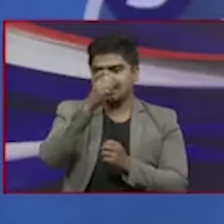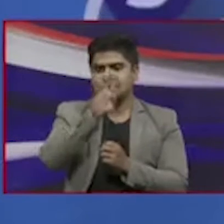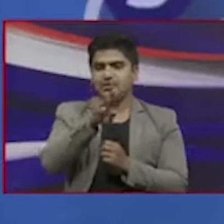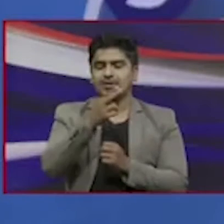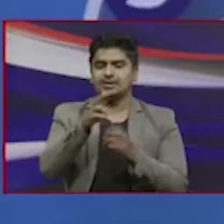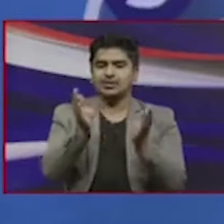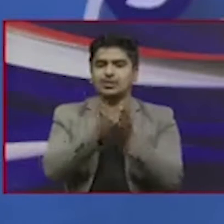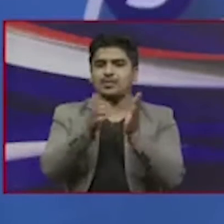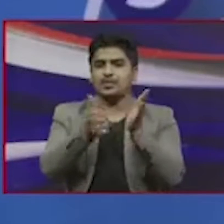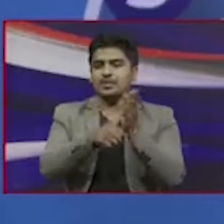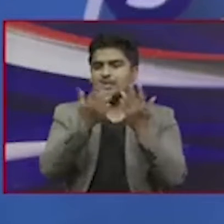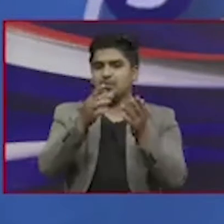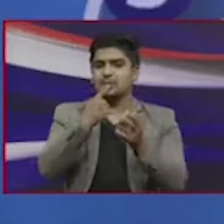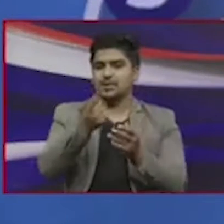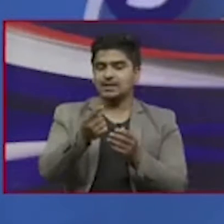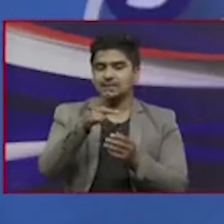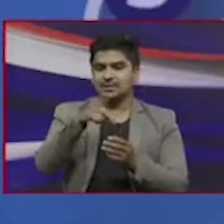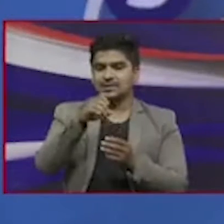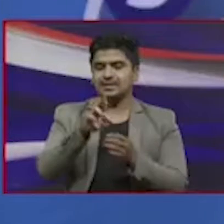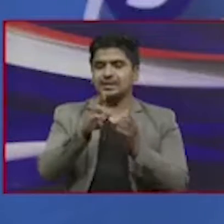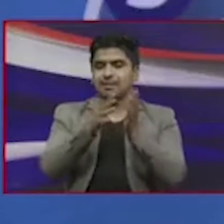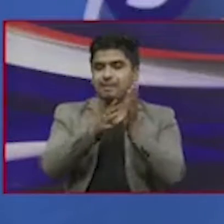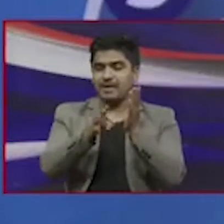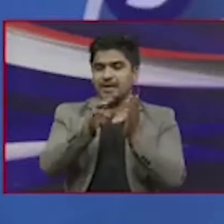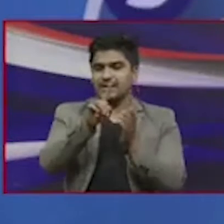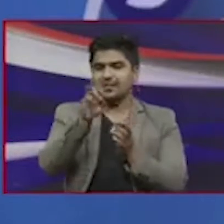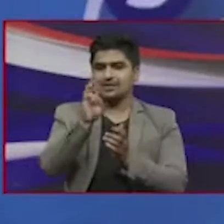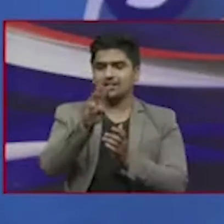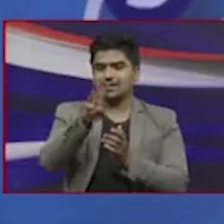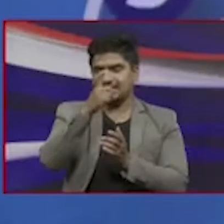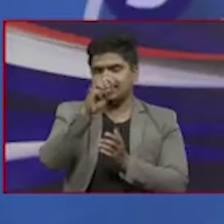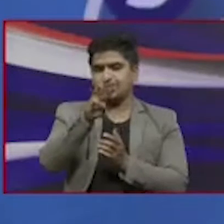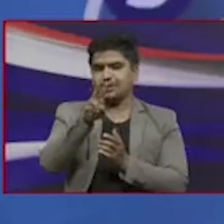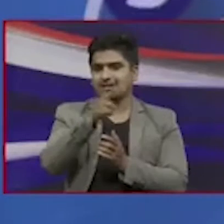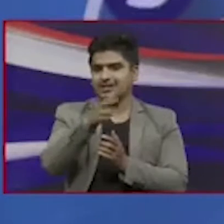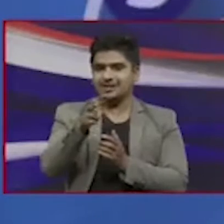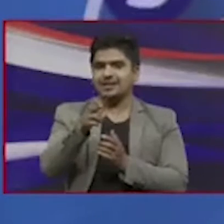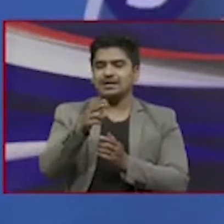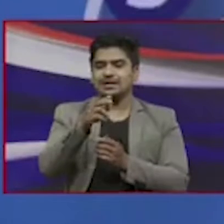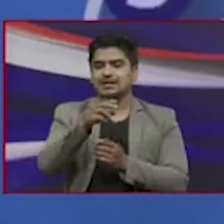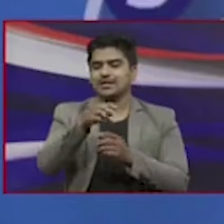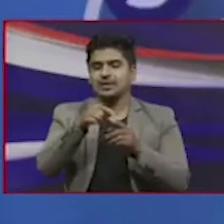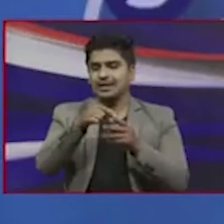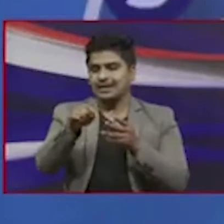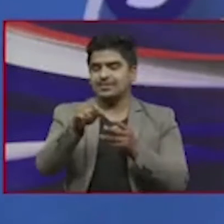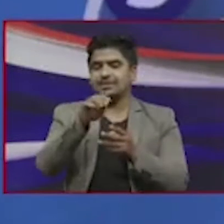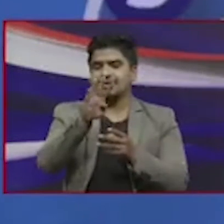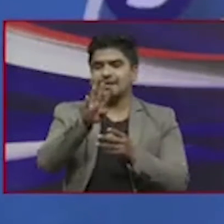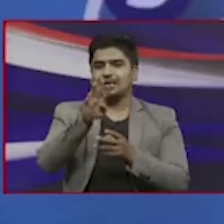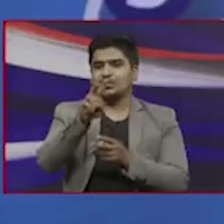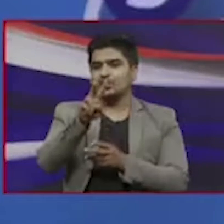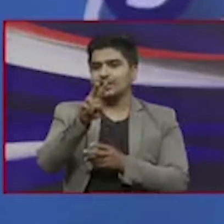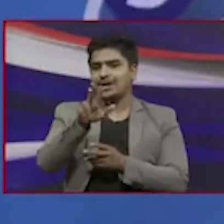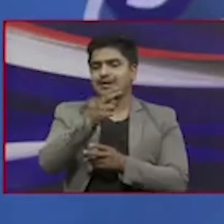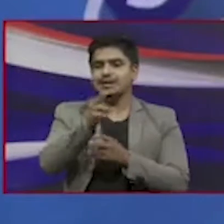कुल परीक्षण भएको थियो भने पिसिआर विधिबाट 1,332 जना, एन्टिजेन विधिबाट 428 जना